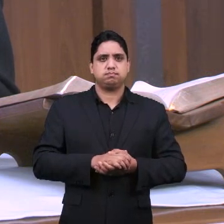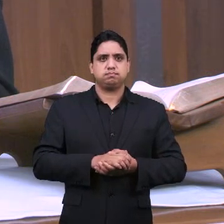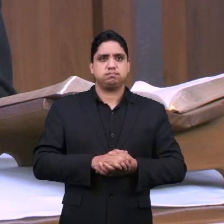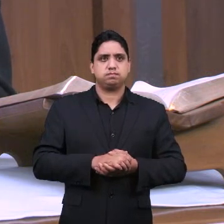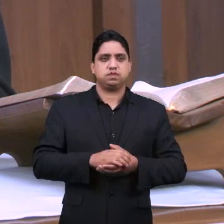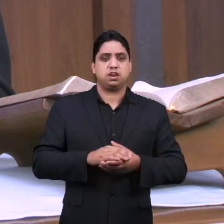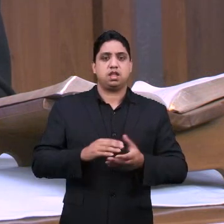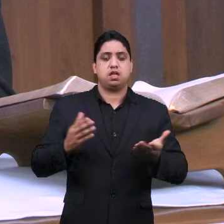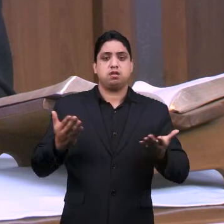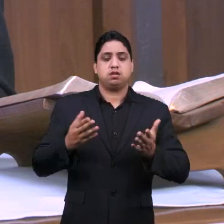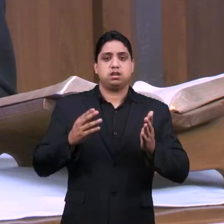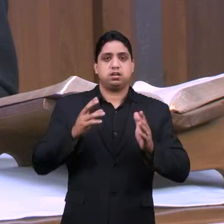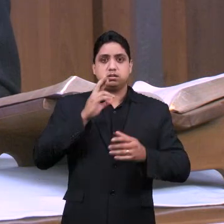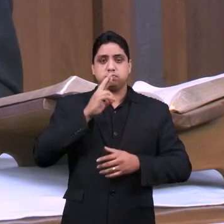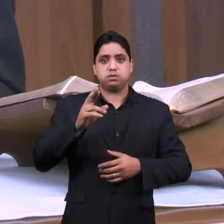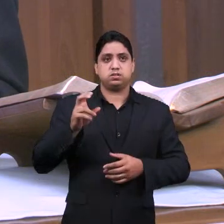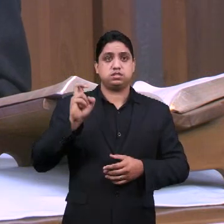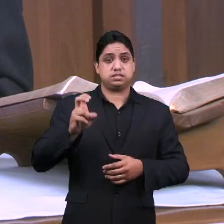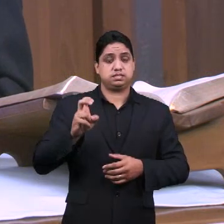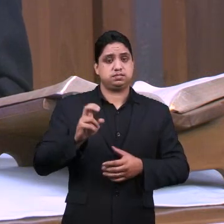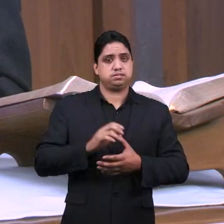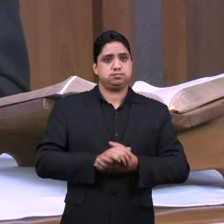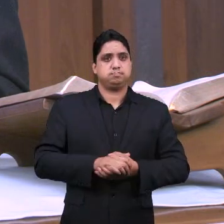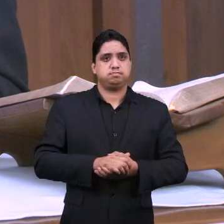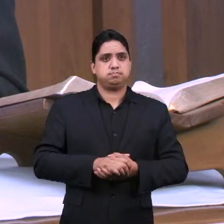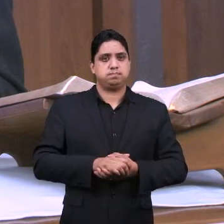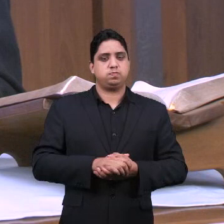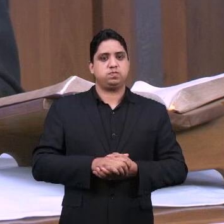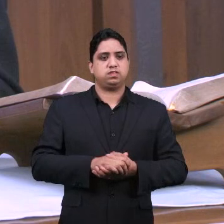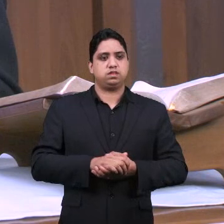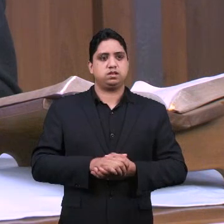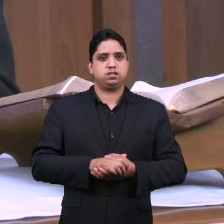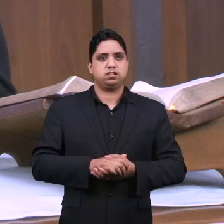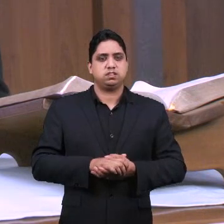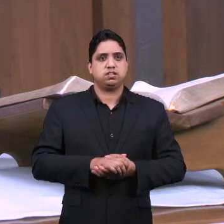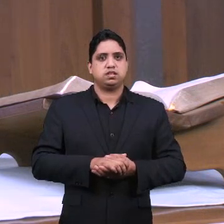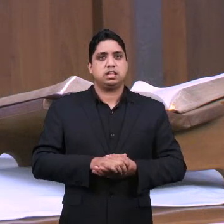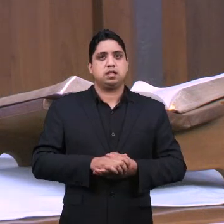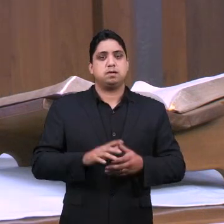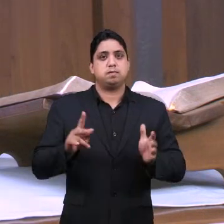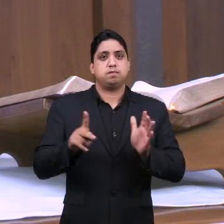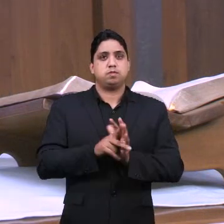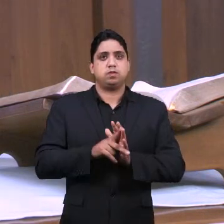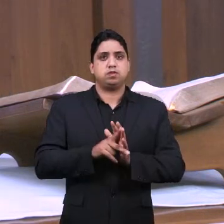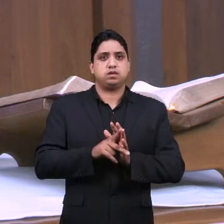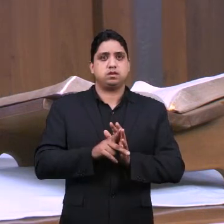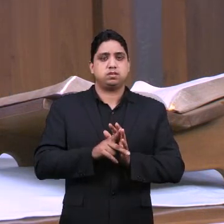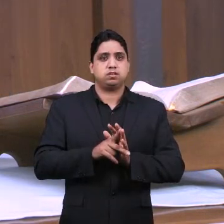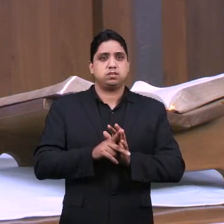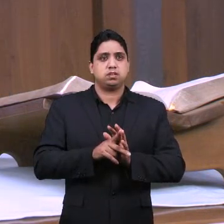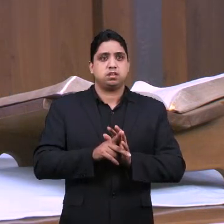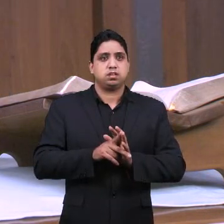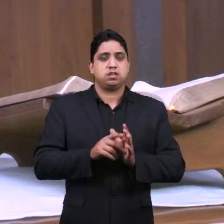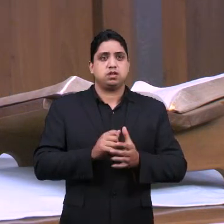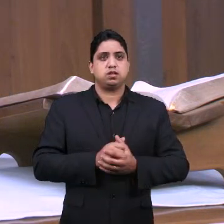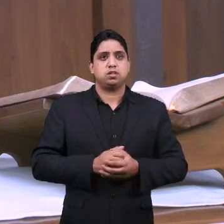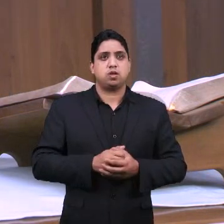Passons maintenant à notre question numéro 5. Notre question numéro 5, elle a la réponse qui est venue de notre